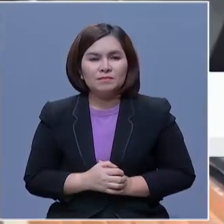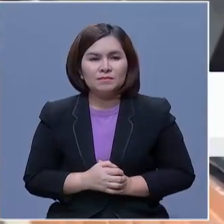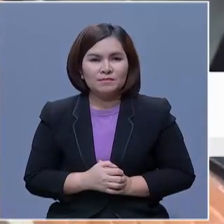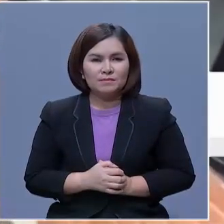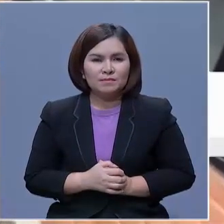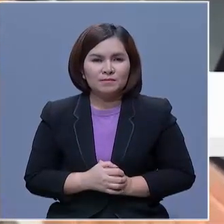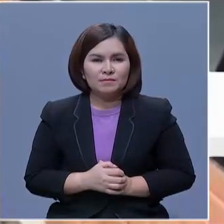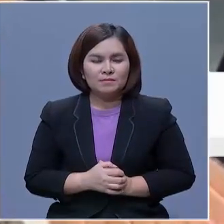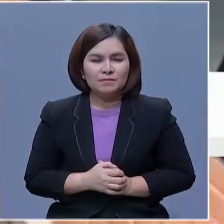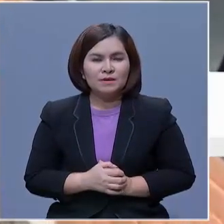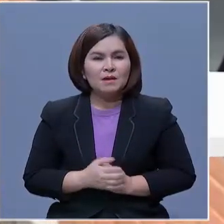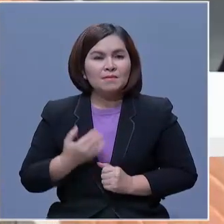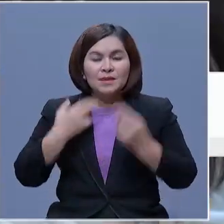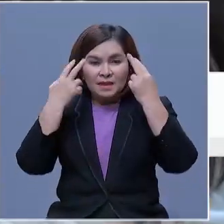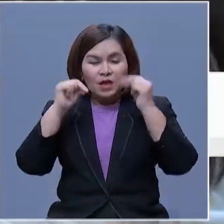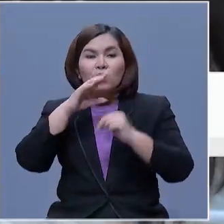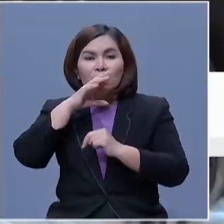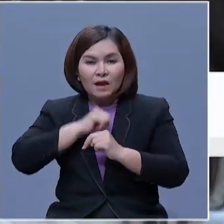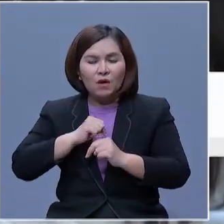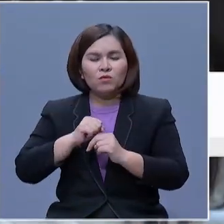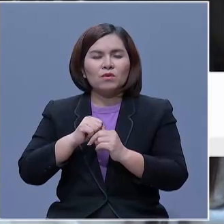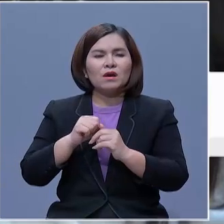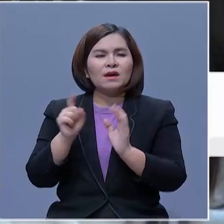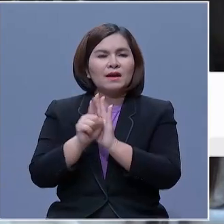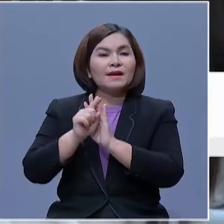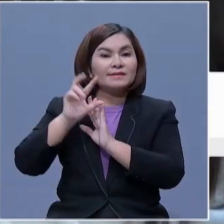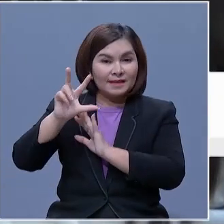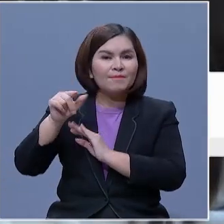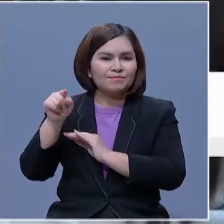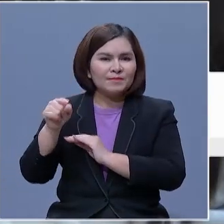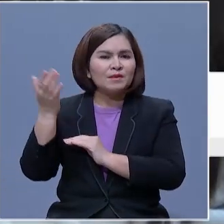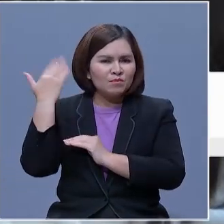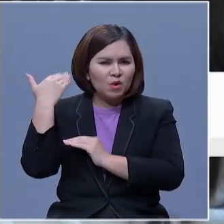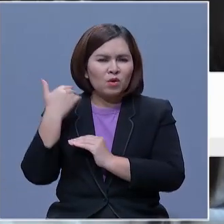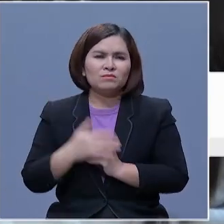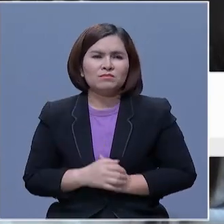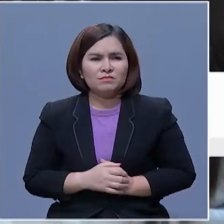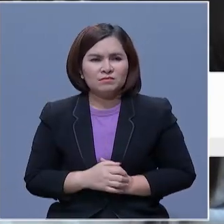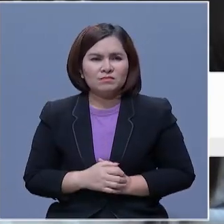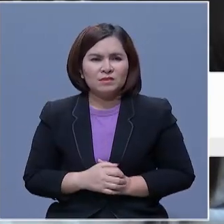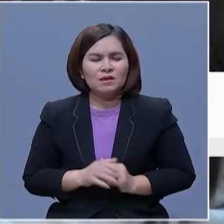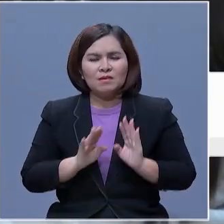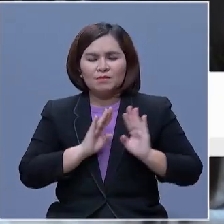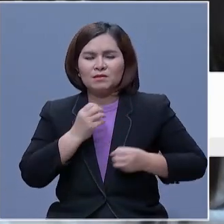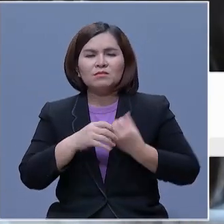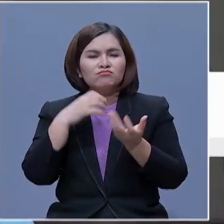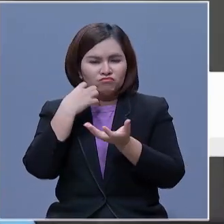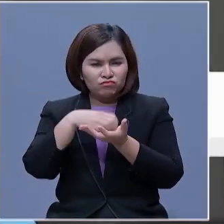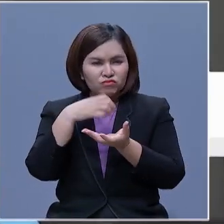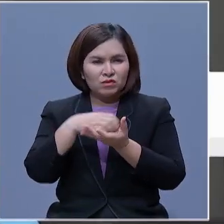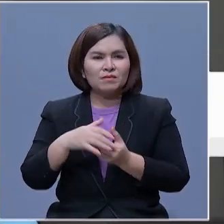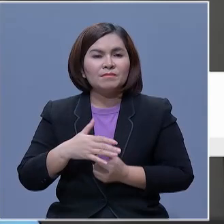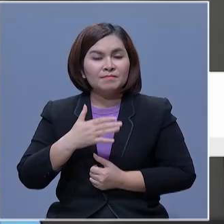อบตบางแก้ว 3สมัยคุณสุภัคสว่างอารมณ์ค่ะคือเป็นนายกคนก่อนหน้าคนปัจจุบันเนาะเปิดใจกับทีมข่าวบอกว่า